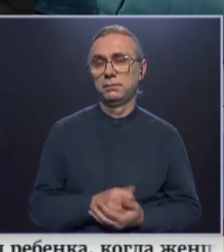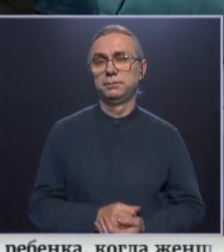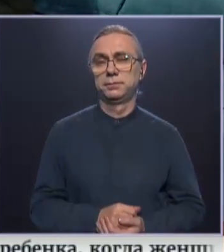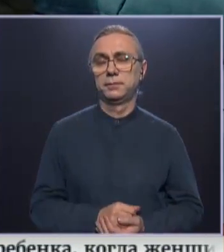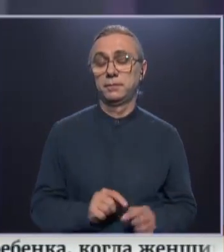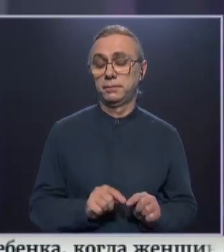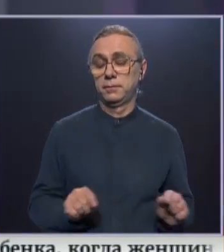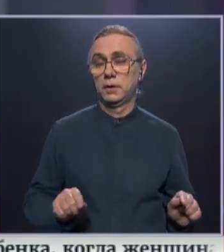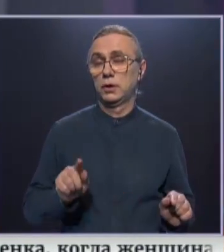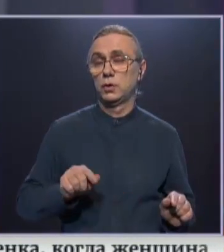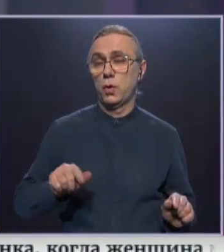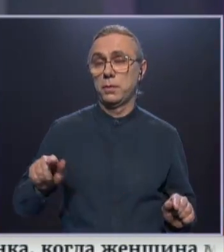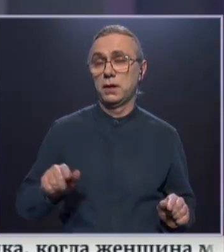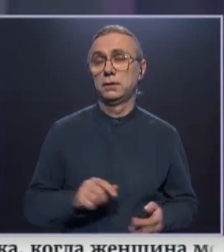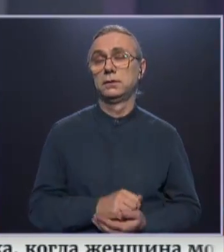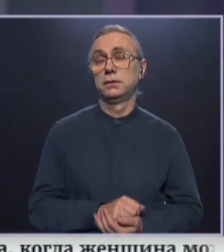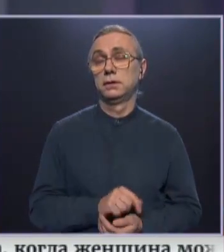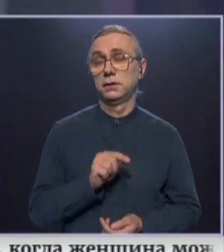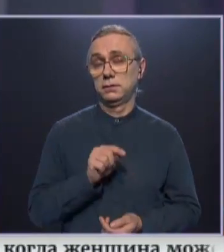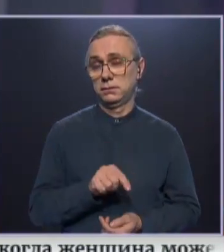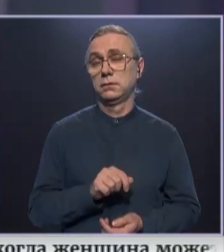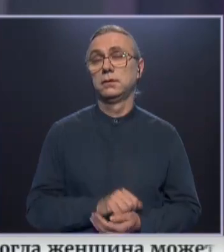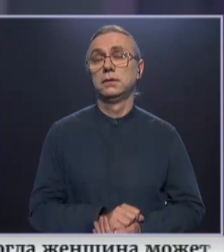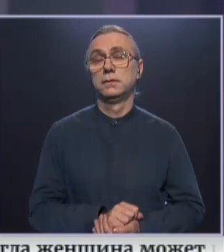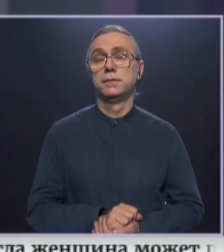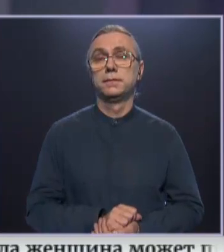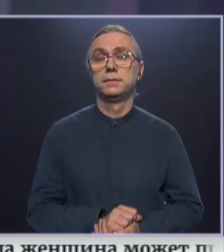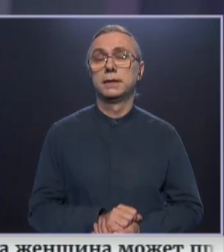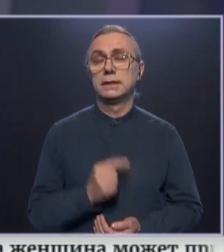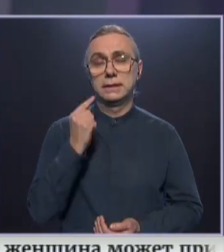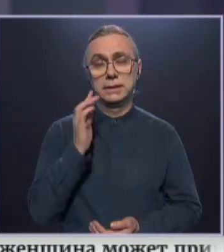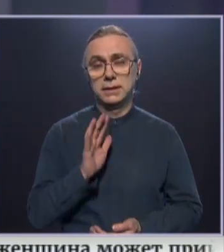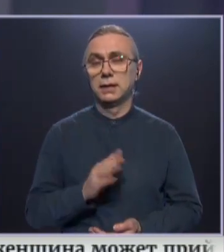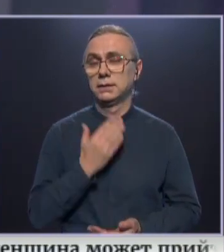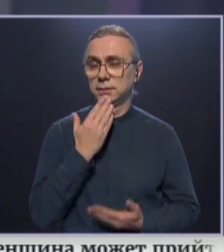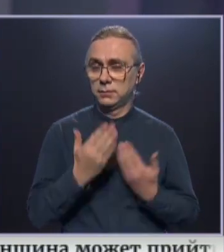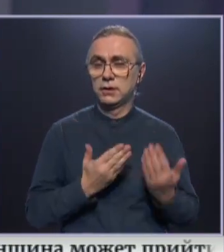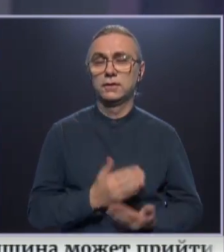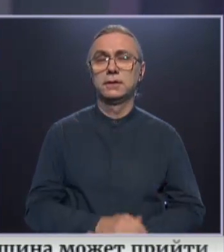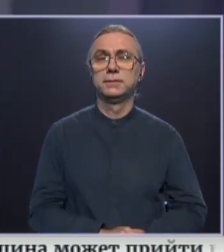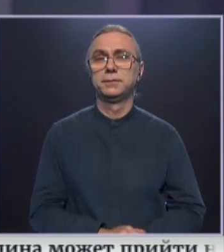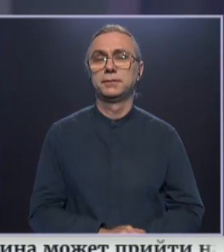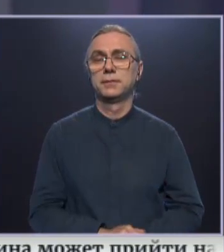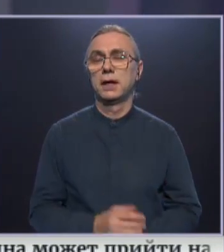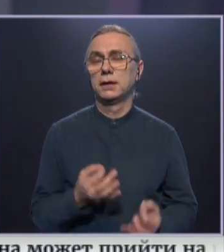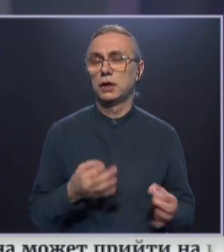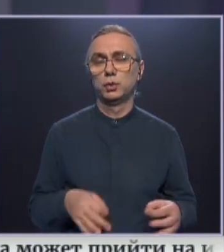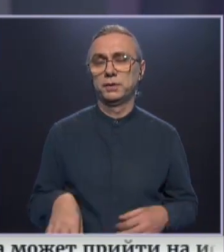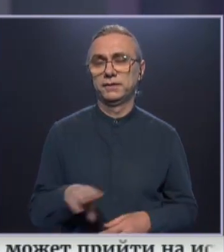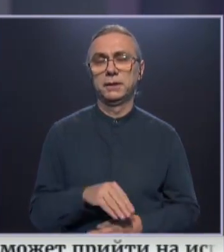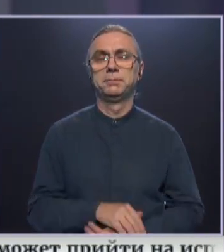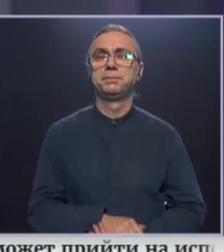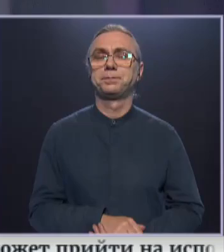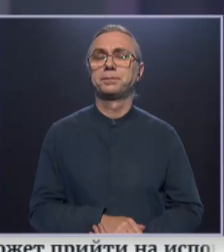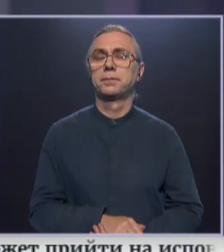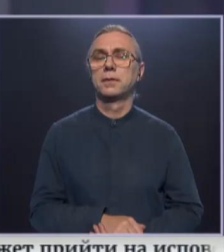экранах в WhatsApp. Можете, кстати, на этот же номер телефона позвонить. Не стесняйтесь. Это доступная опция. Батюшка, добрый вечер.